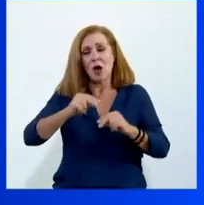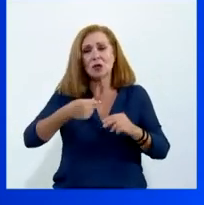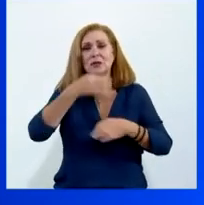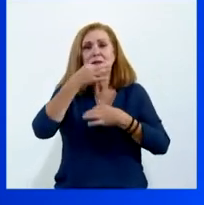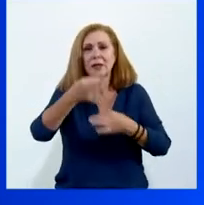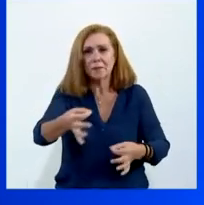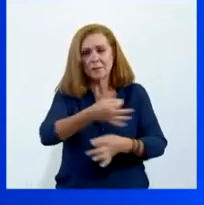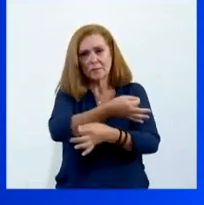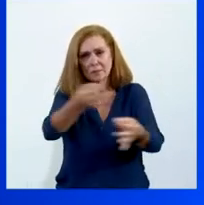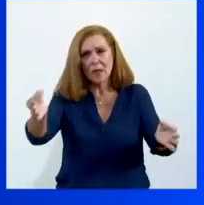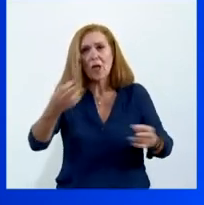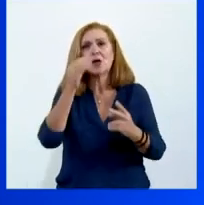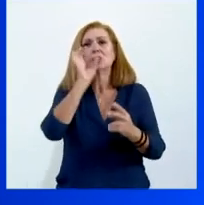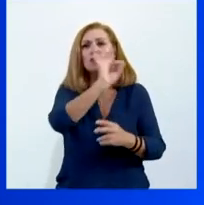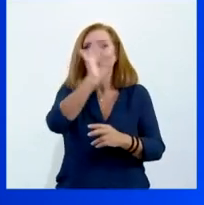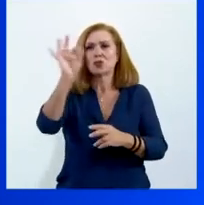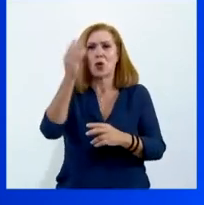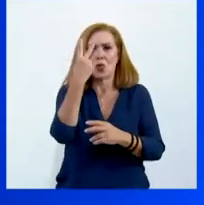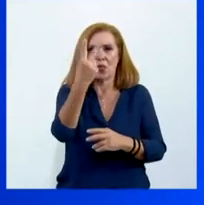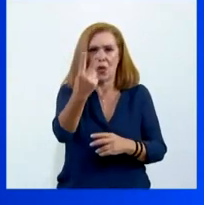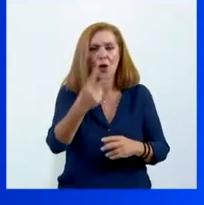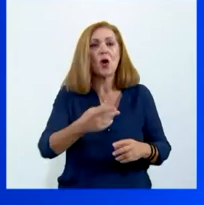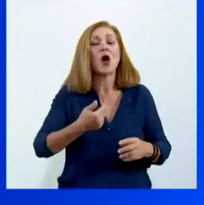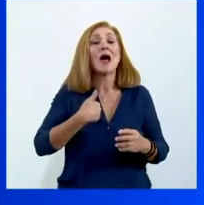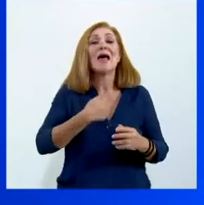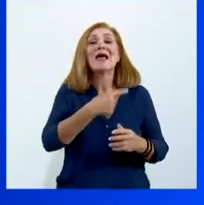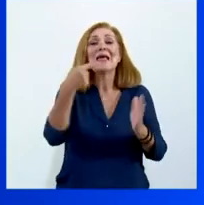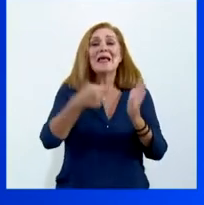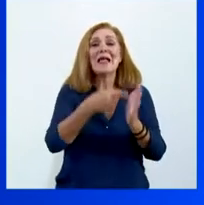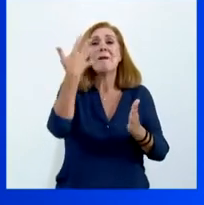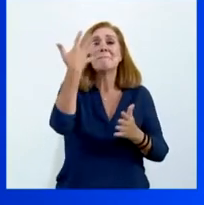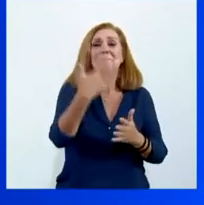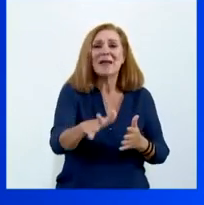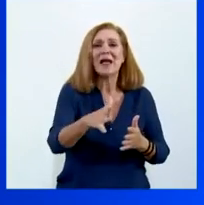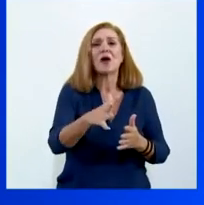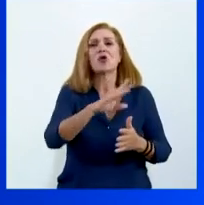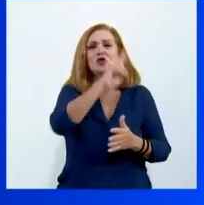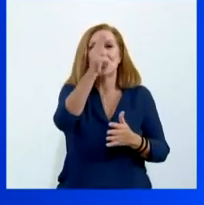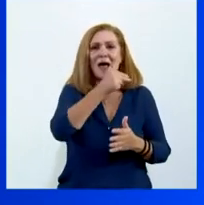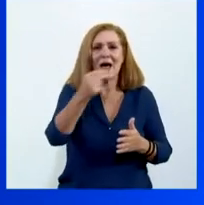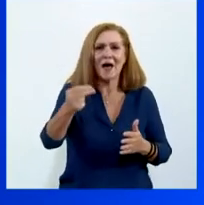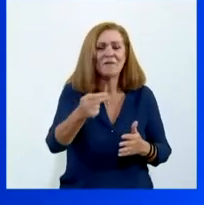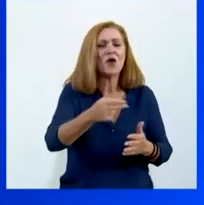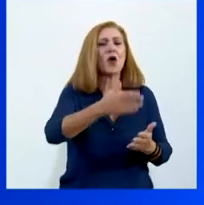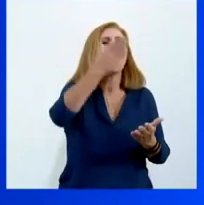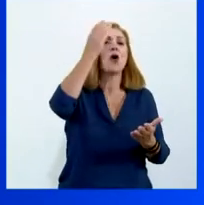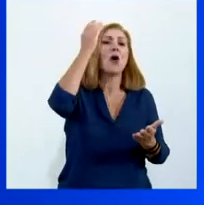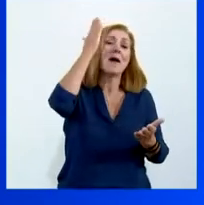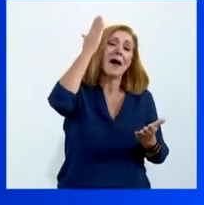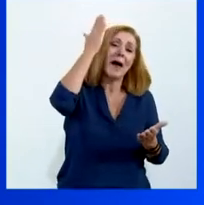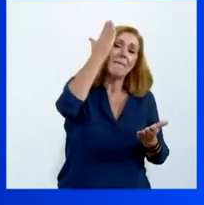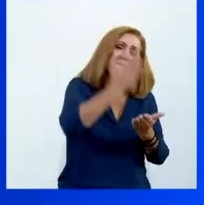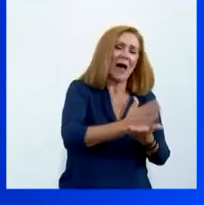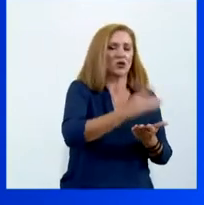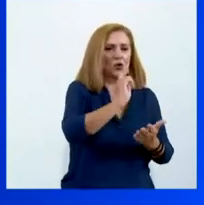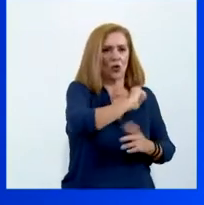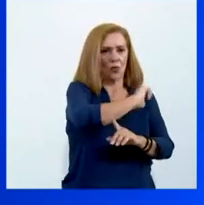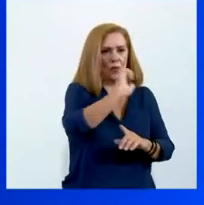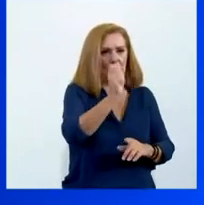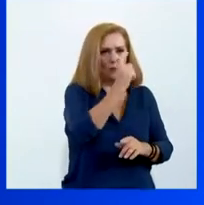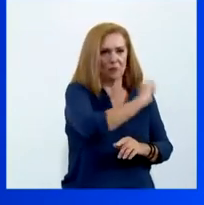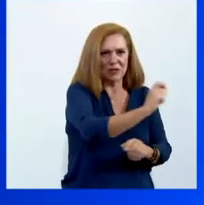στην χώρα μας στον ιδιωτικό τομέα να είναι 1.500 ευρώ και ο κατώτατος 950 ευρώ. Ο κατώτατος